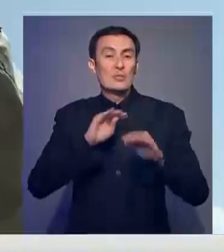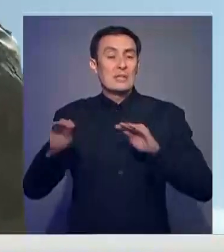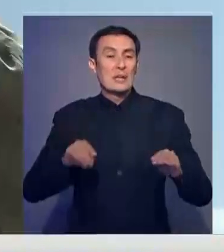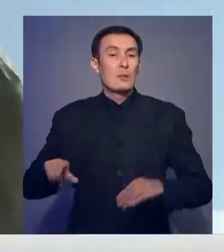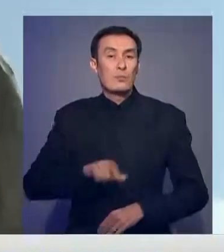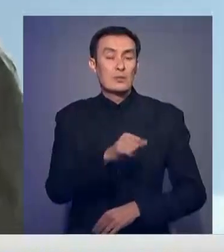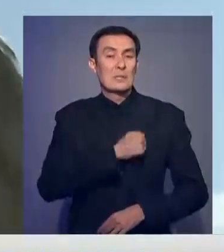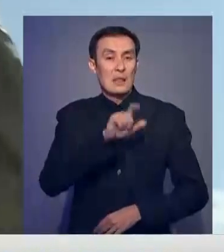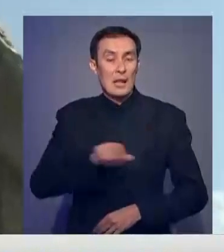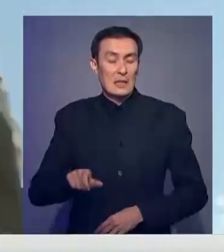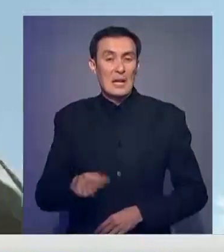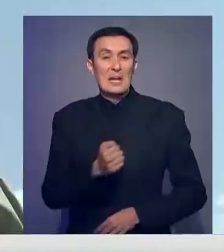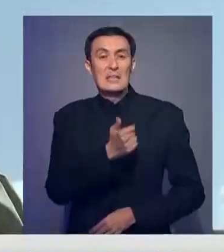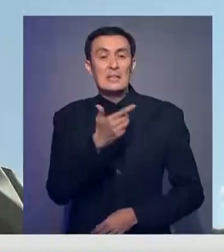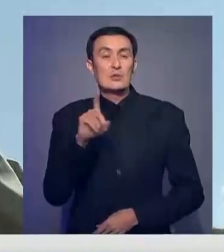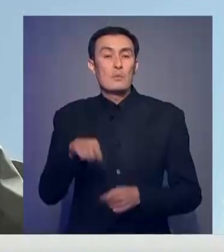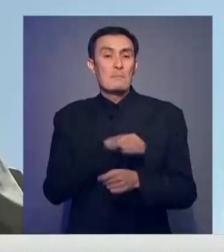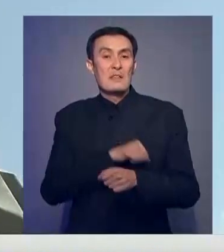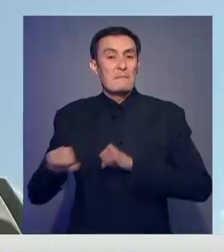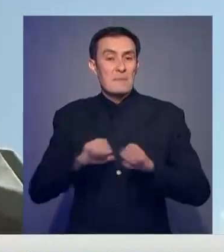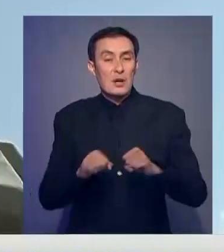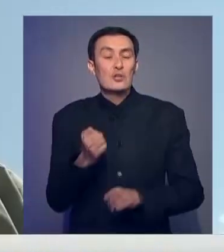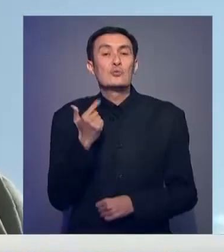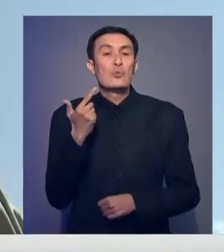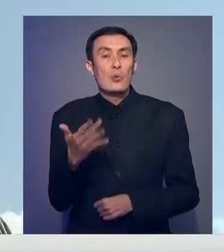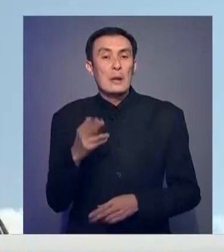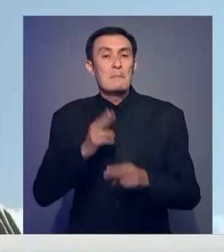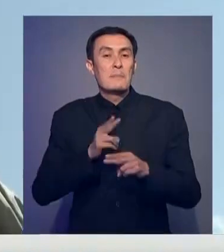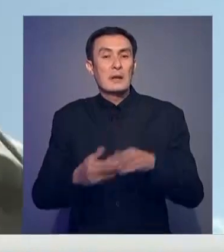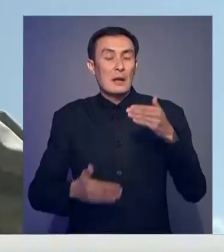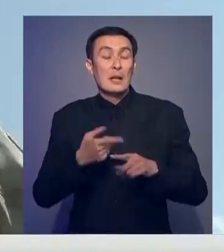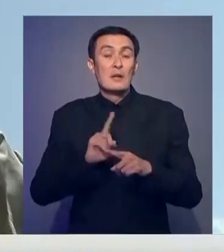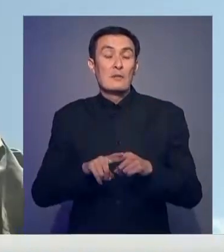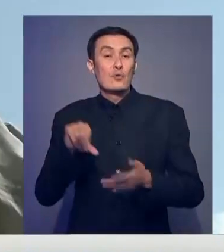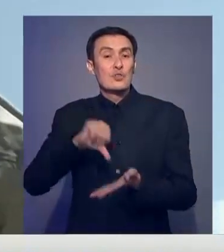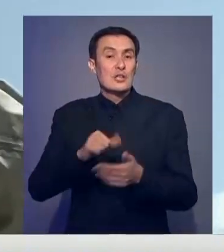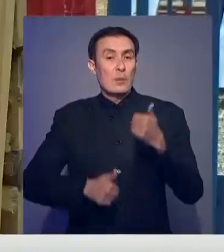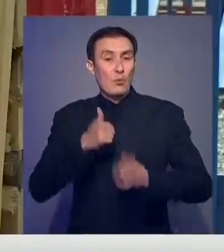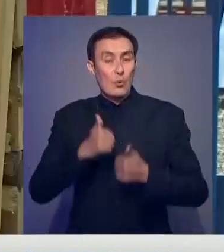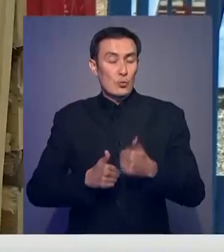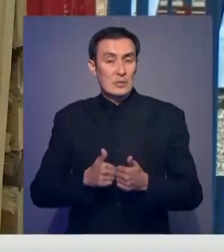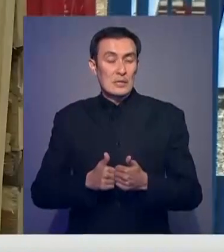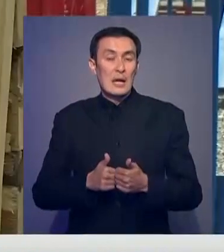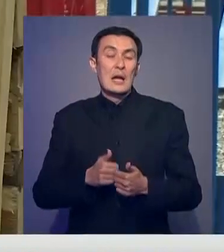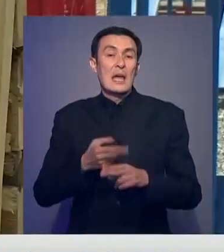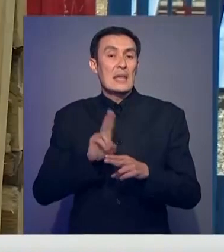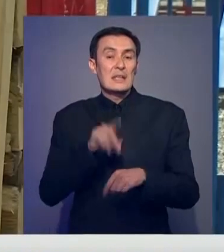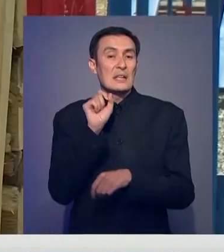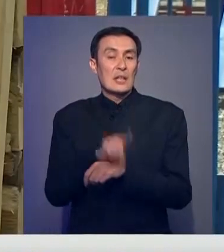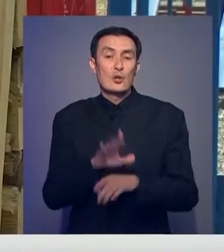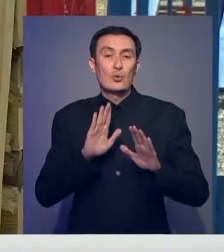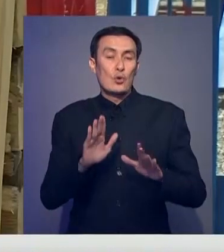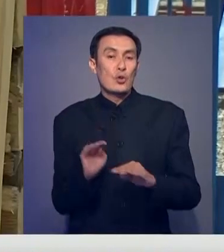весь путь бойца. Всего несколько сотен метров бега, зато сколько на нем преград. Но участникам конкурса «Воин мира» поставленные задачи